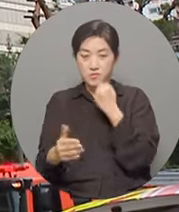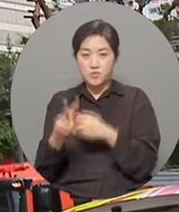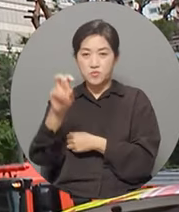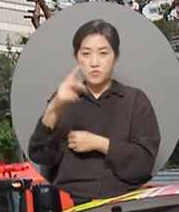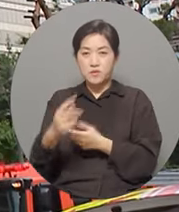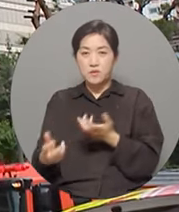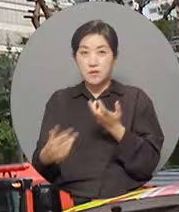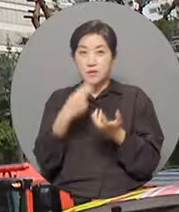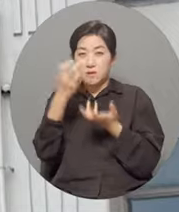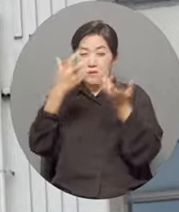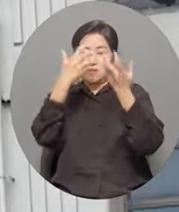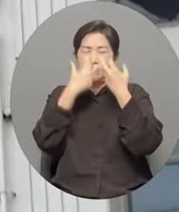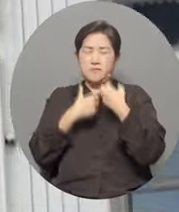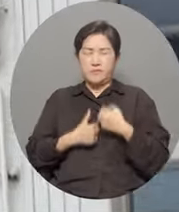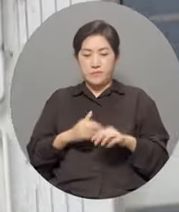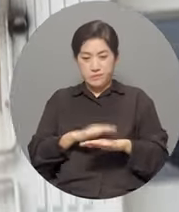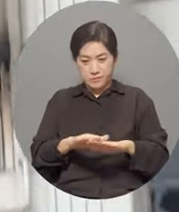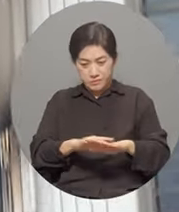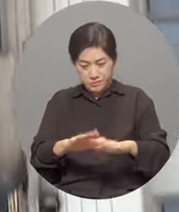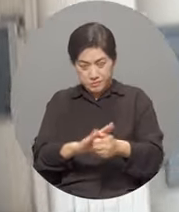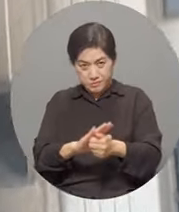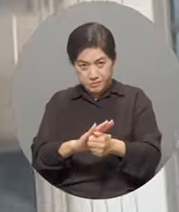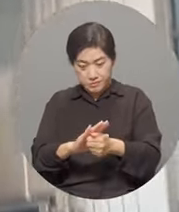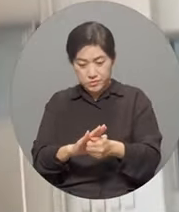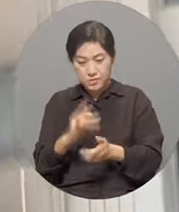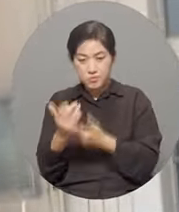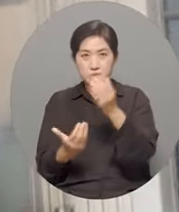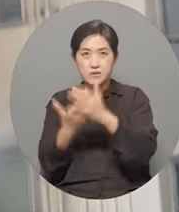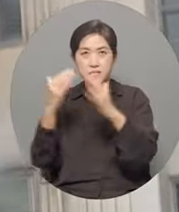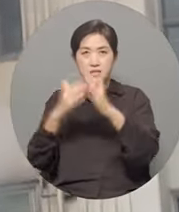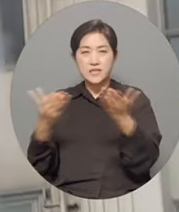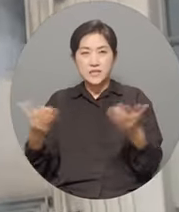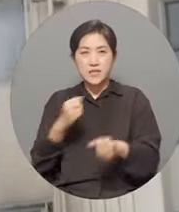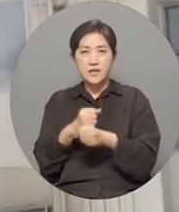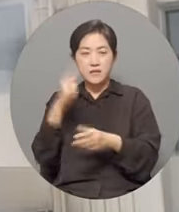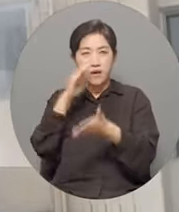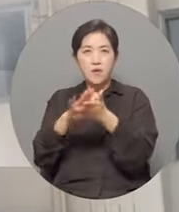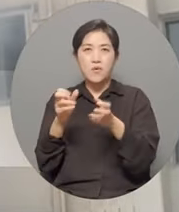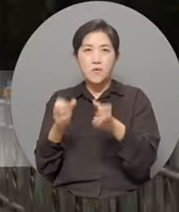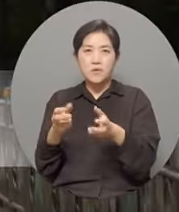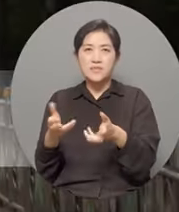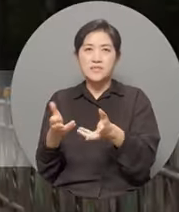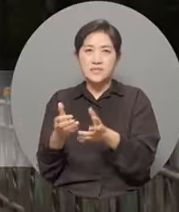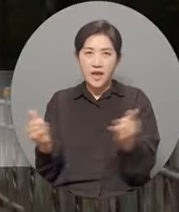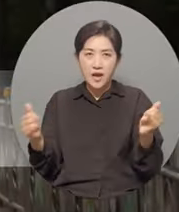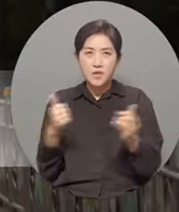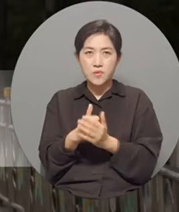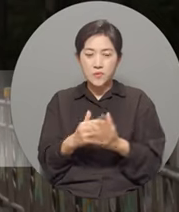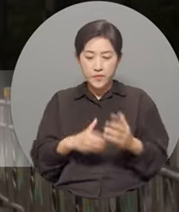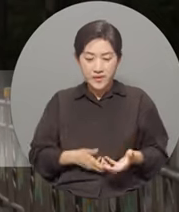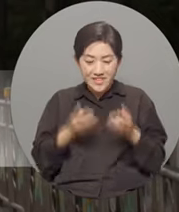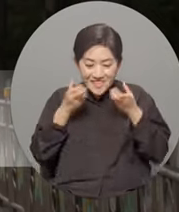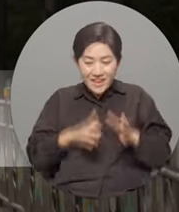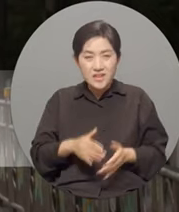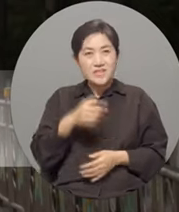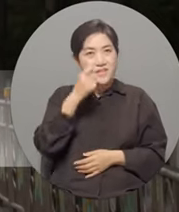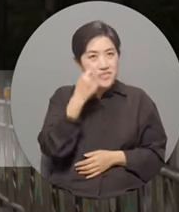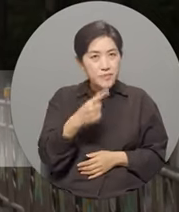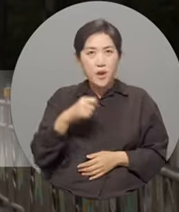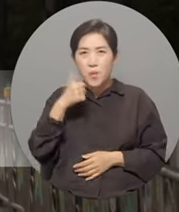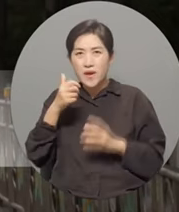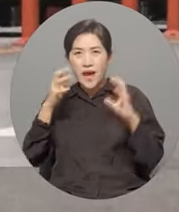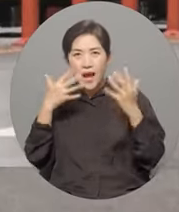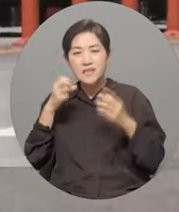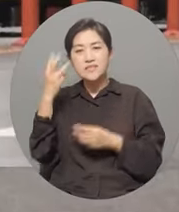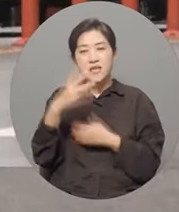흡입해 현장에서 처치를 받았고 이 중 불이 난 집에서 작업 중이던 에어컨 기사와 생후 11개월, 5개월 된 아기 등